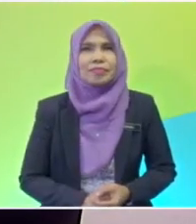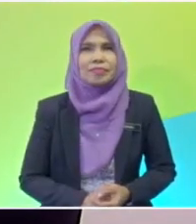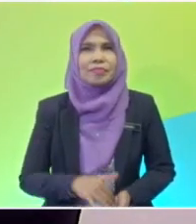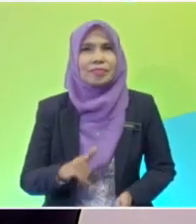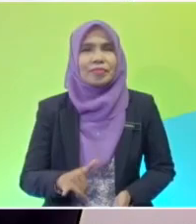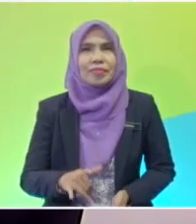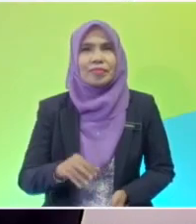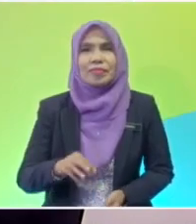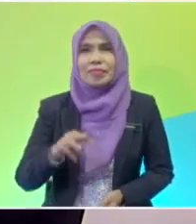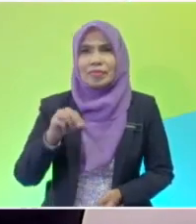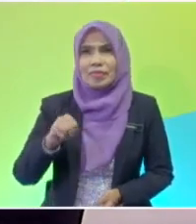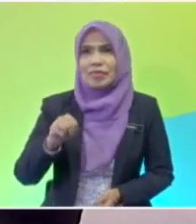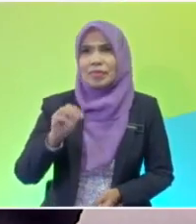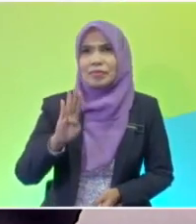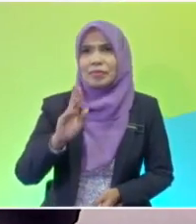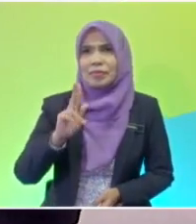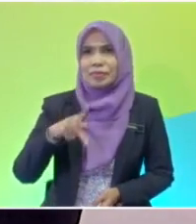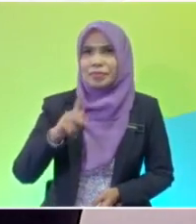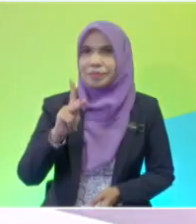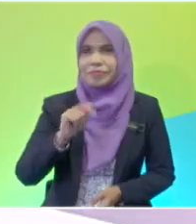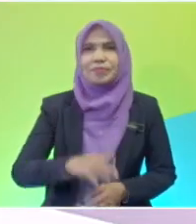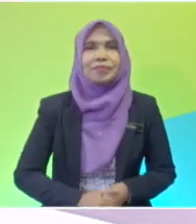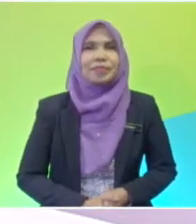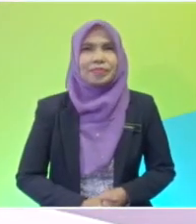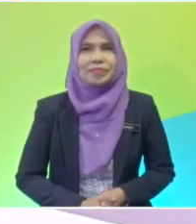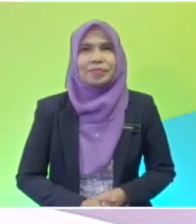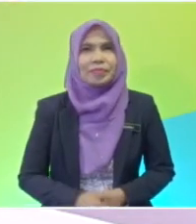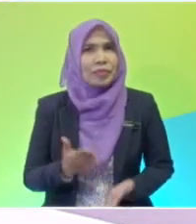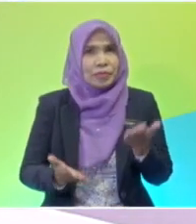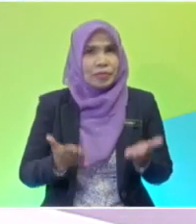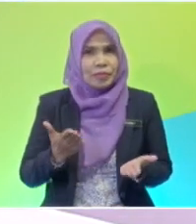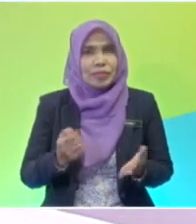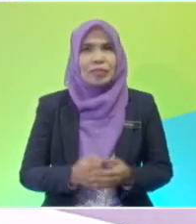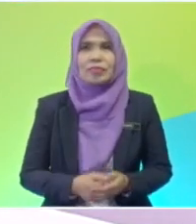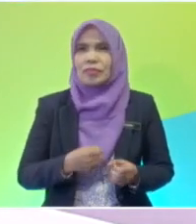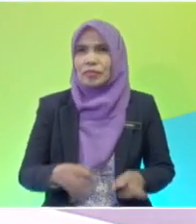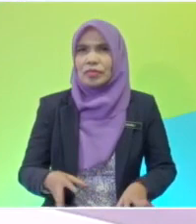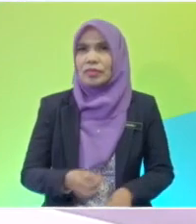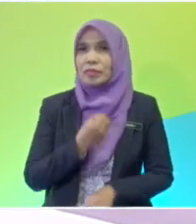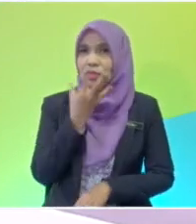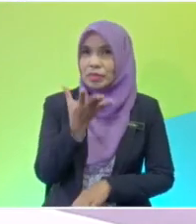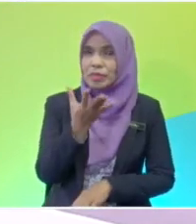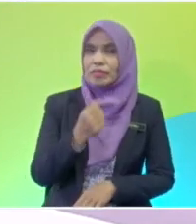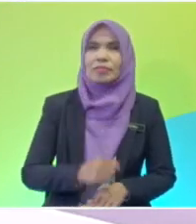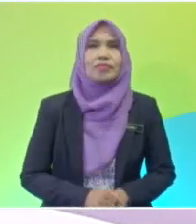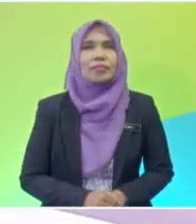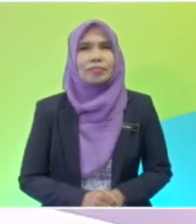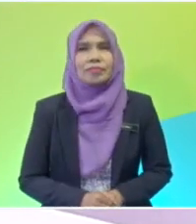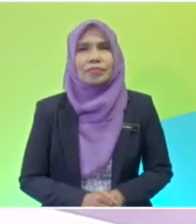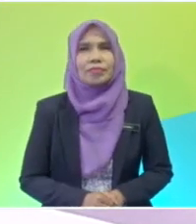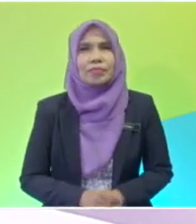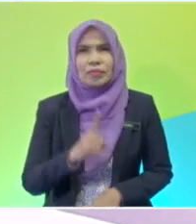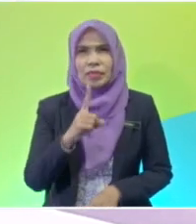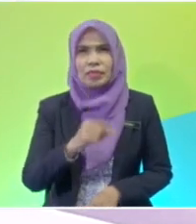kalau kita memperkatakan tentang kita kemungkinan sudah diberitahu beberapa kali satu alat untuk mengukur